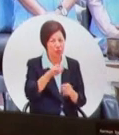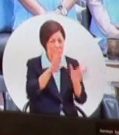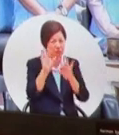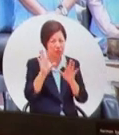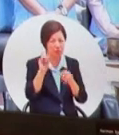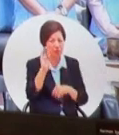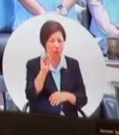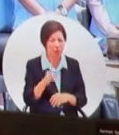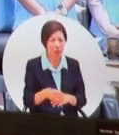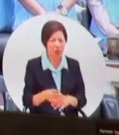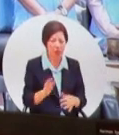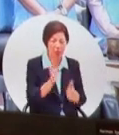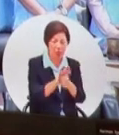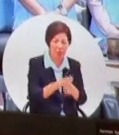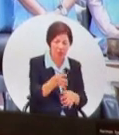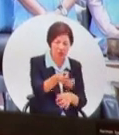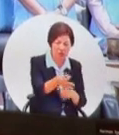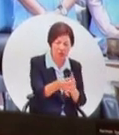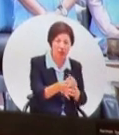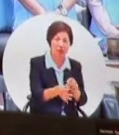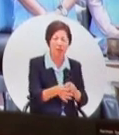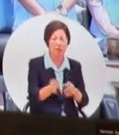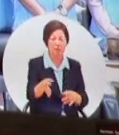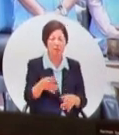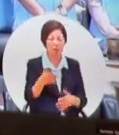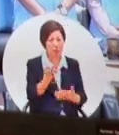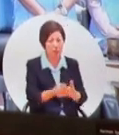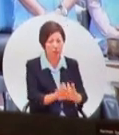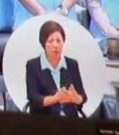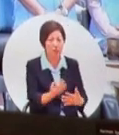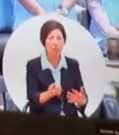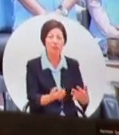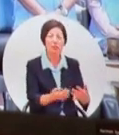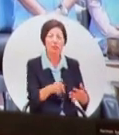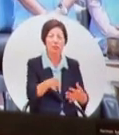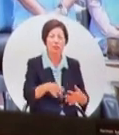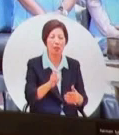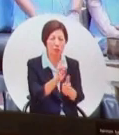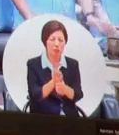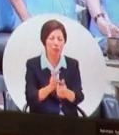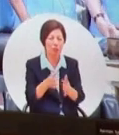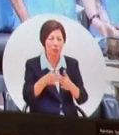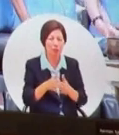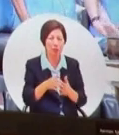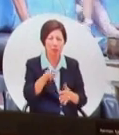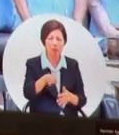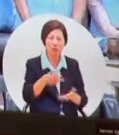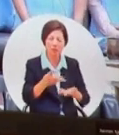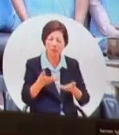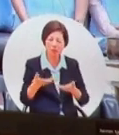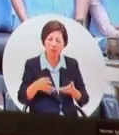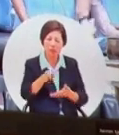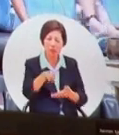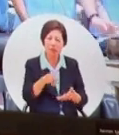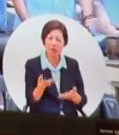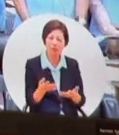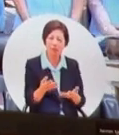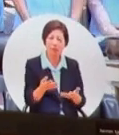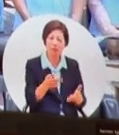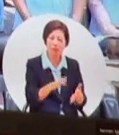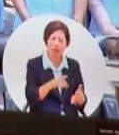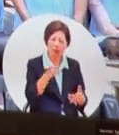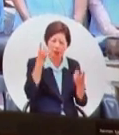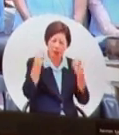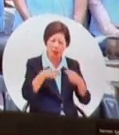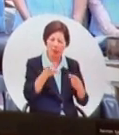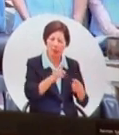款还有剩下的，还有人需要照顾的，市长，这件事情你要怎么拨乱反正？你要